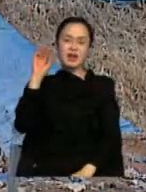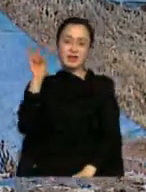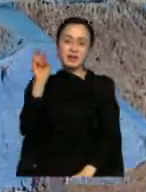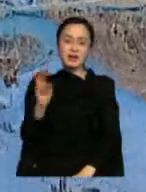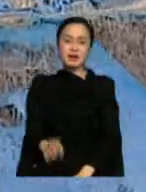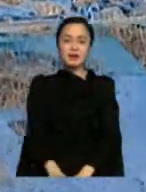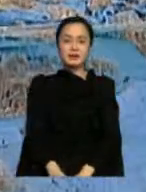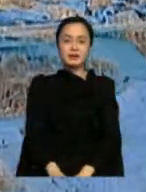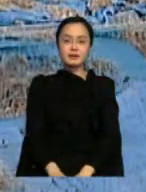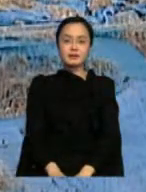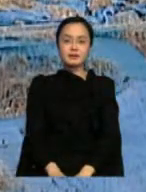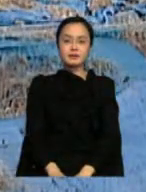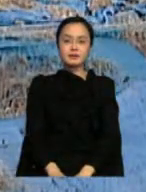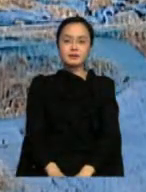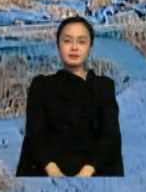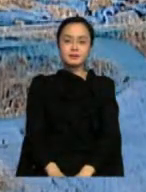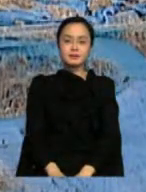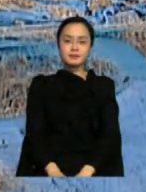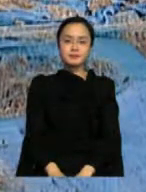케이블 tv 5 신형 입니다